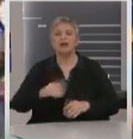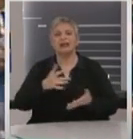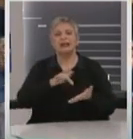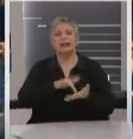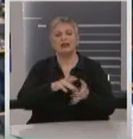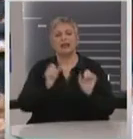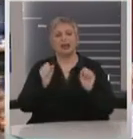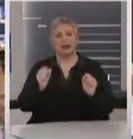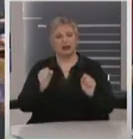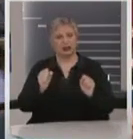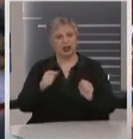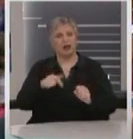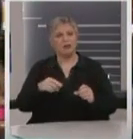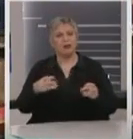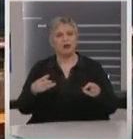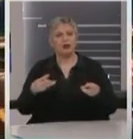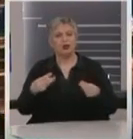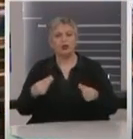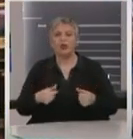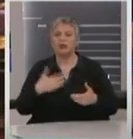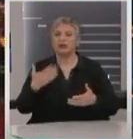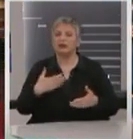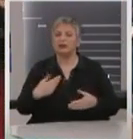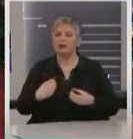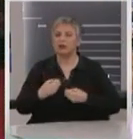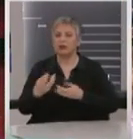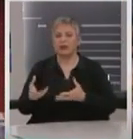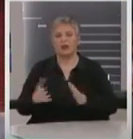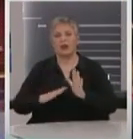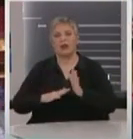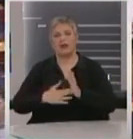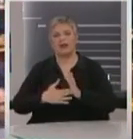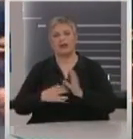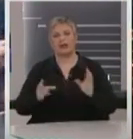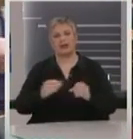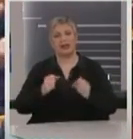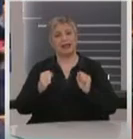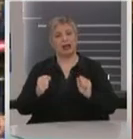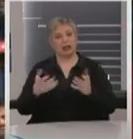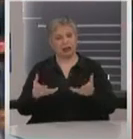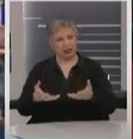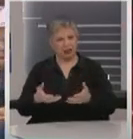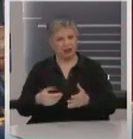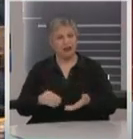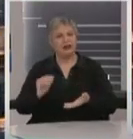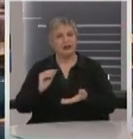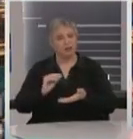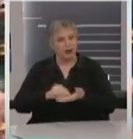αλλάζει συνολικά τον χάρτη των δημόσιων υπηρεσιών στη χώρα. Και με ακόμα μεγαλύτερη ένταση